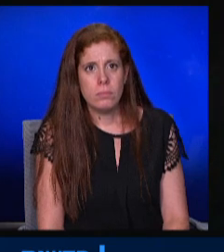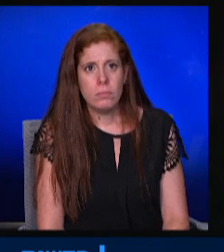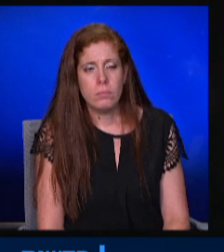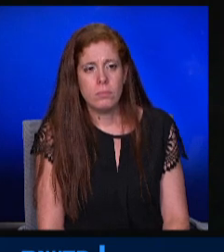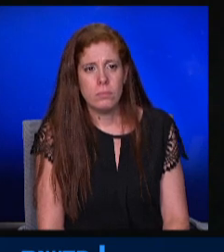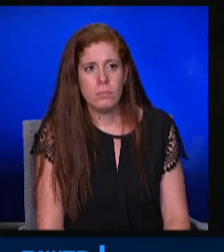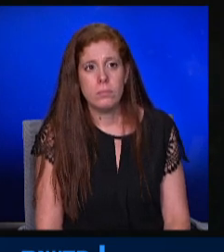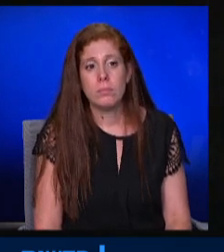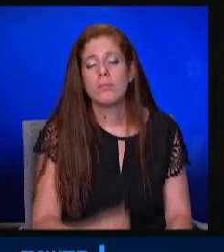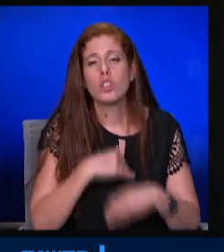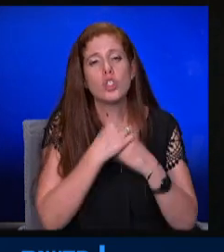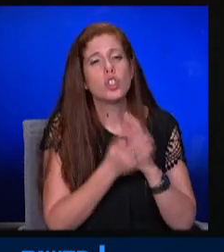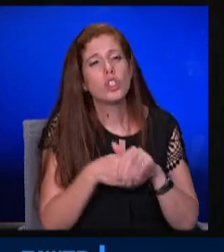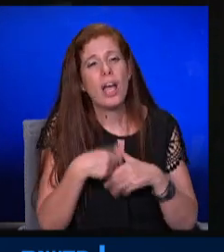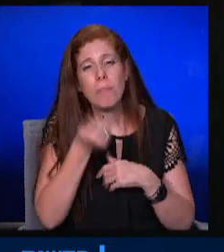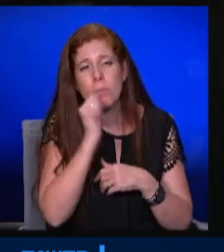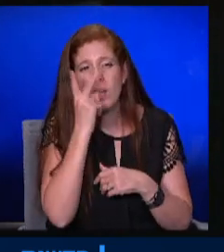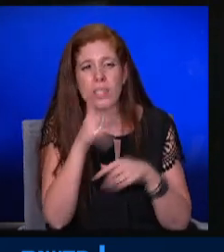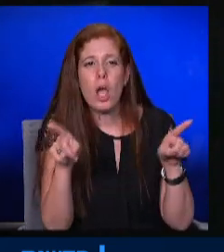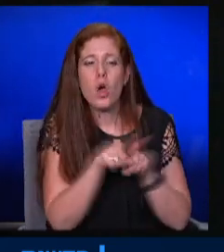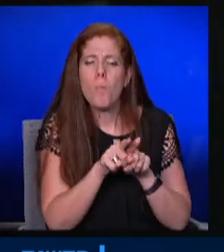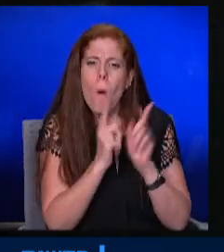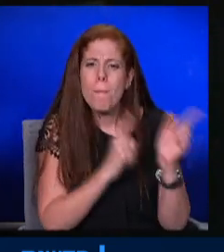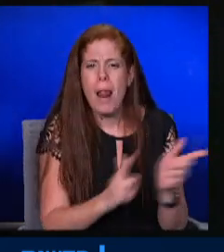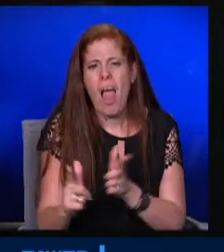שלכם אמש נראיתה כמו זירת מלחמה.